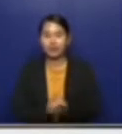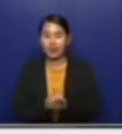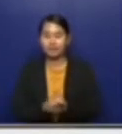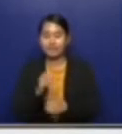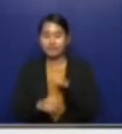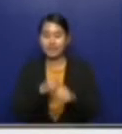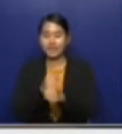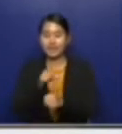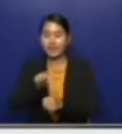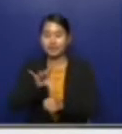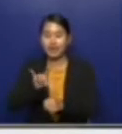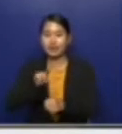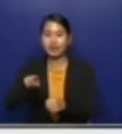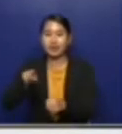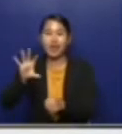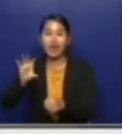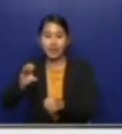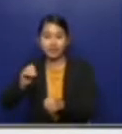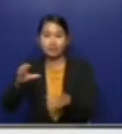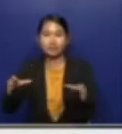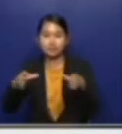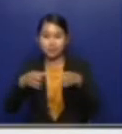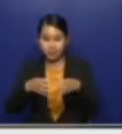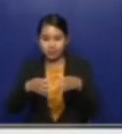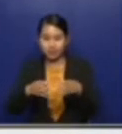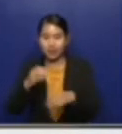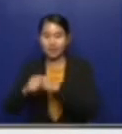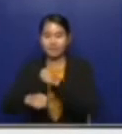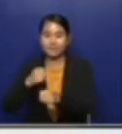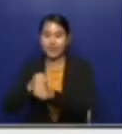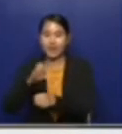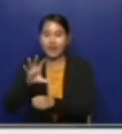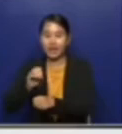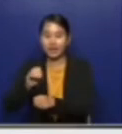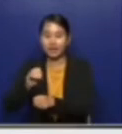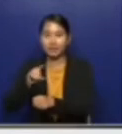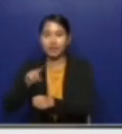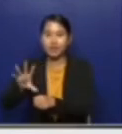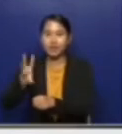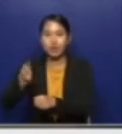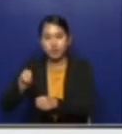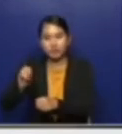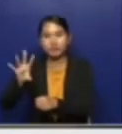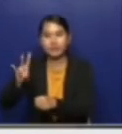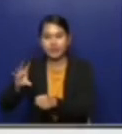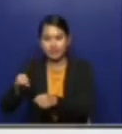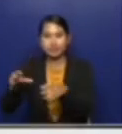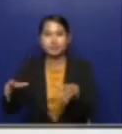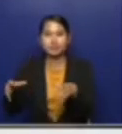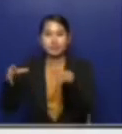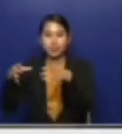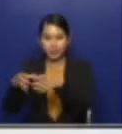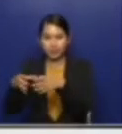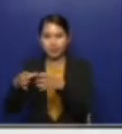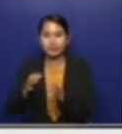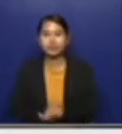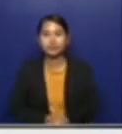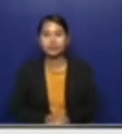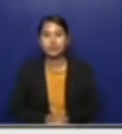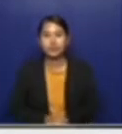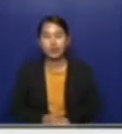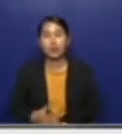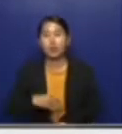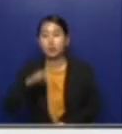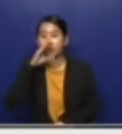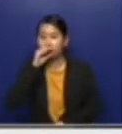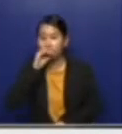กลุ่มหนึ่งแล้ว50กว่าไป60กว่า70กว่าเราพูดฟังง่ายเลยนะครับท่